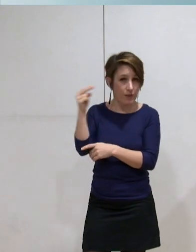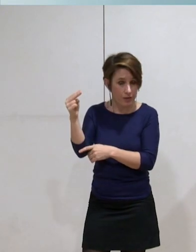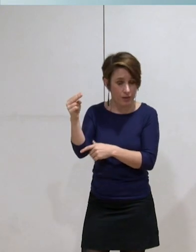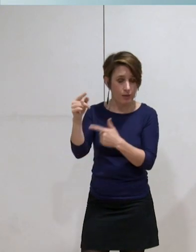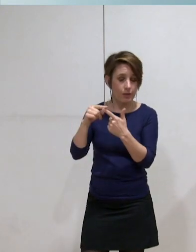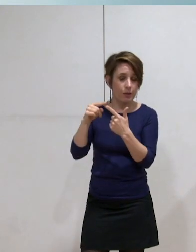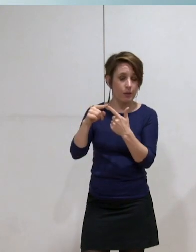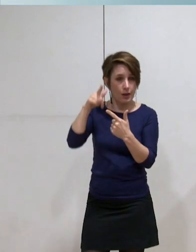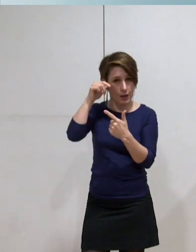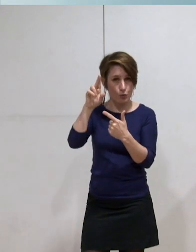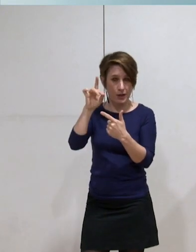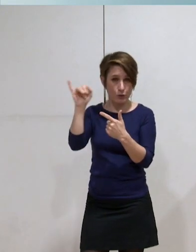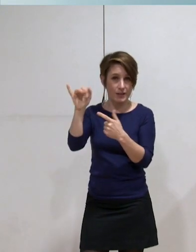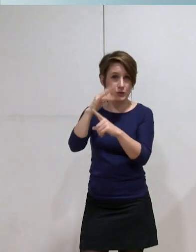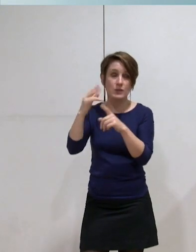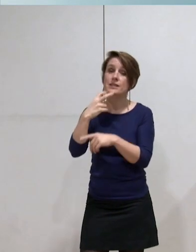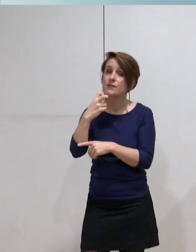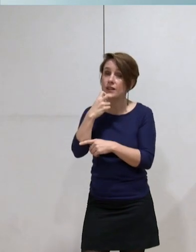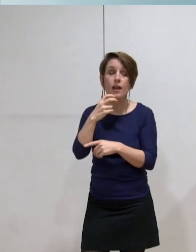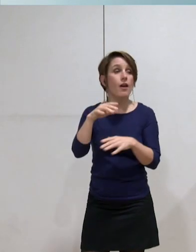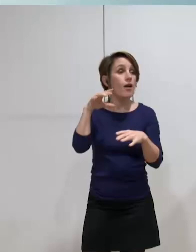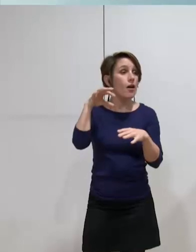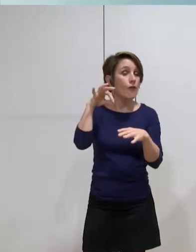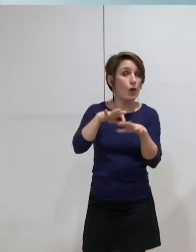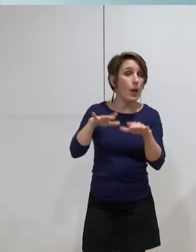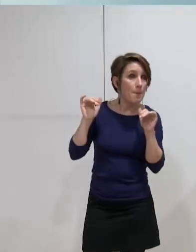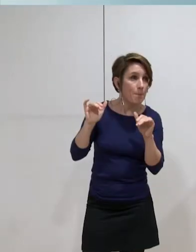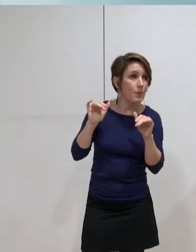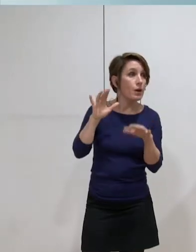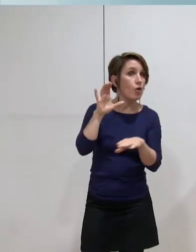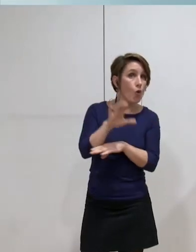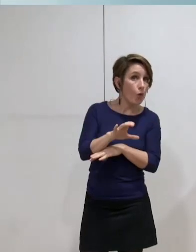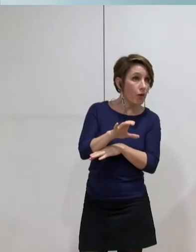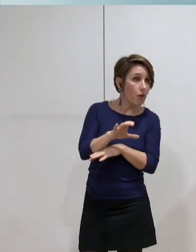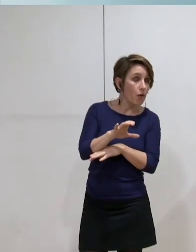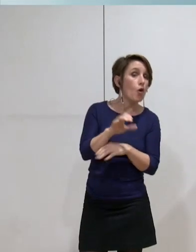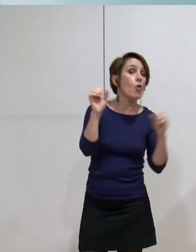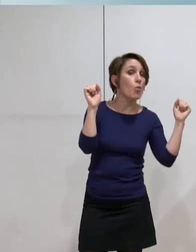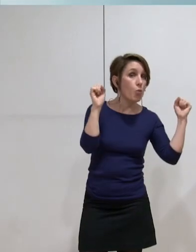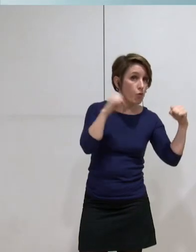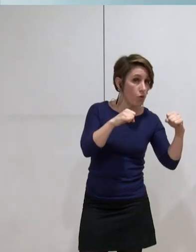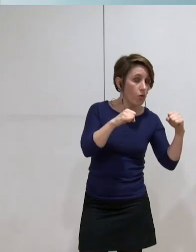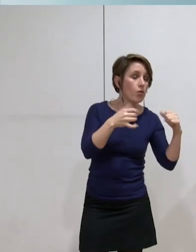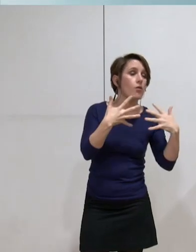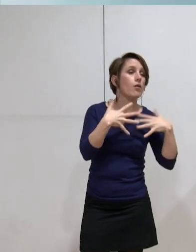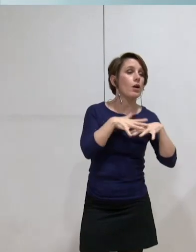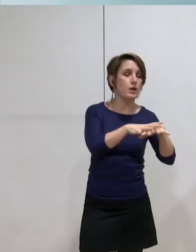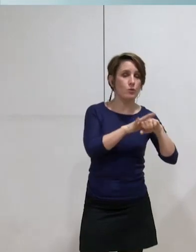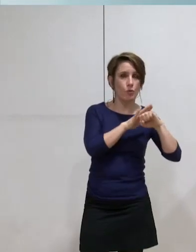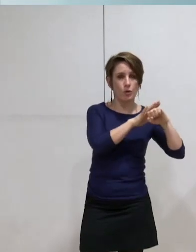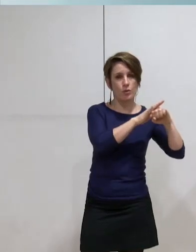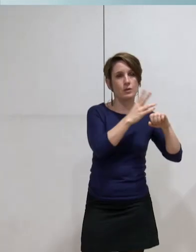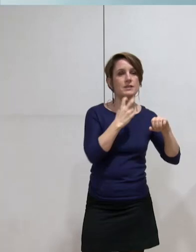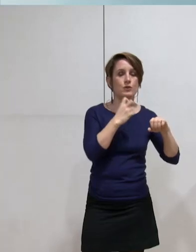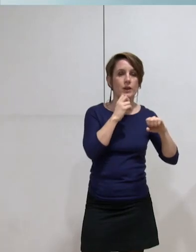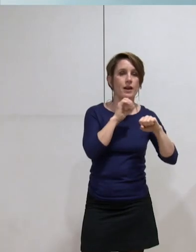national républicain udi société civile qui s'abstient qui vote contre qui vote pour rassemblement